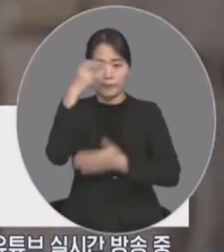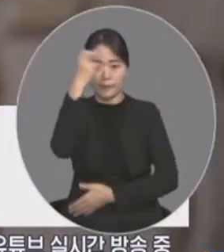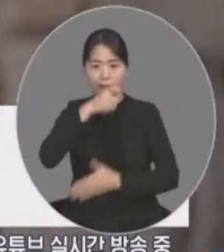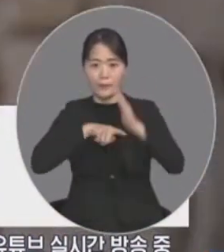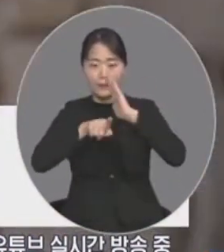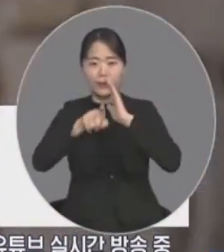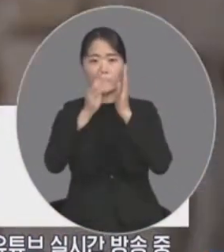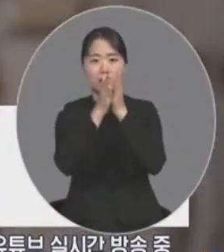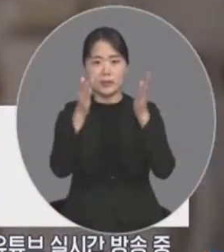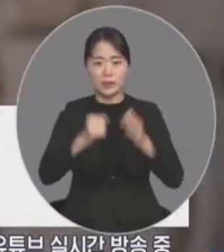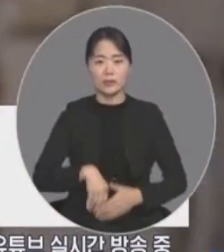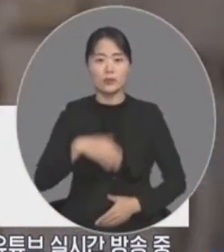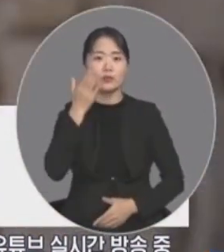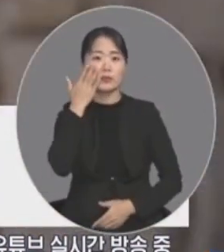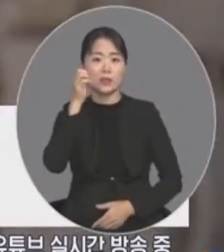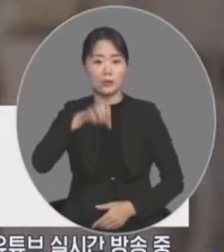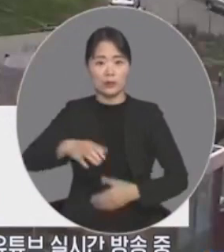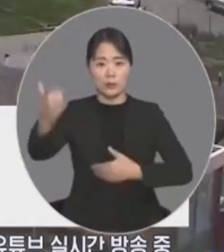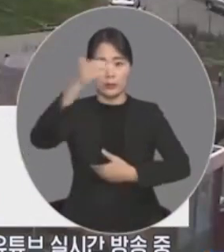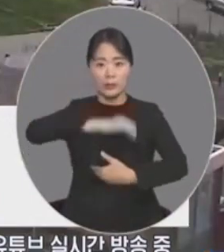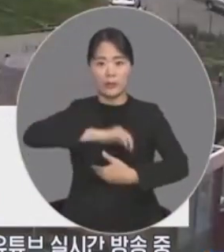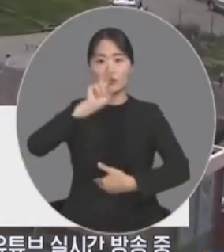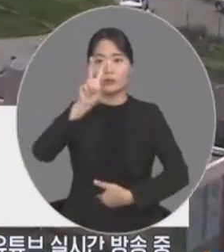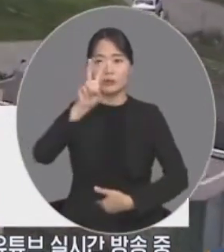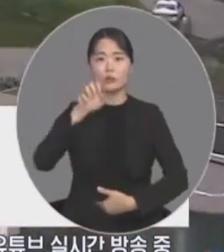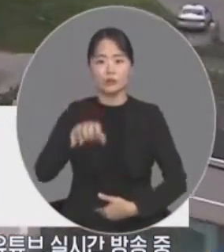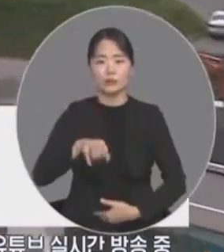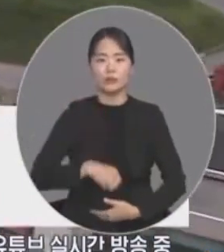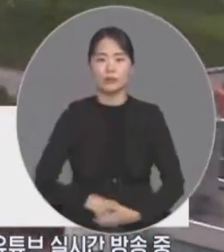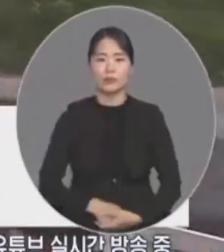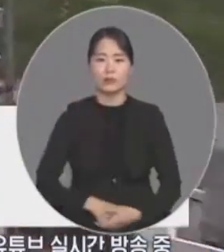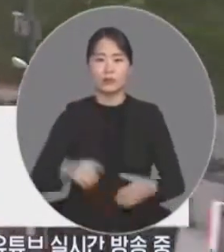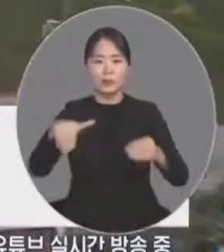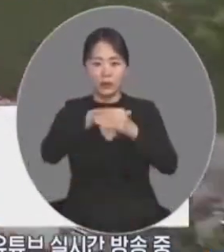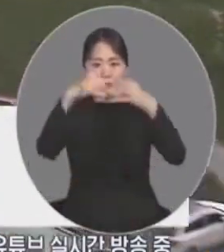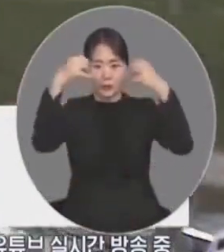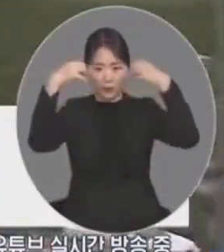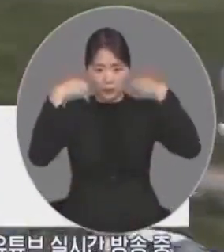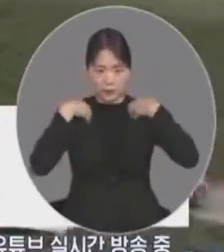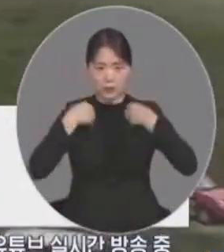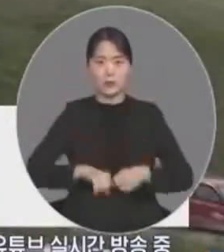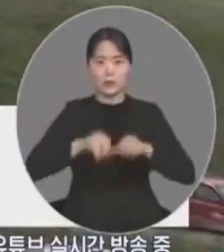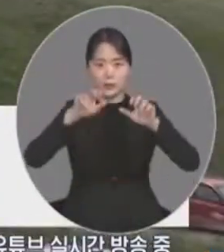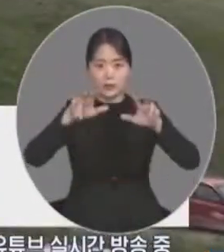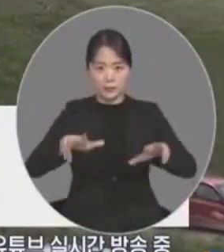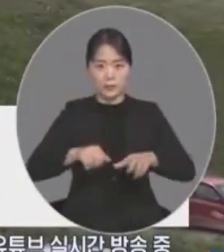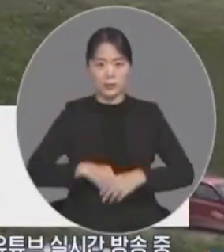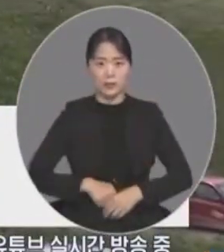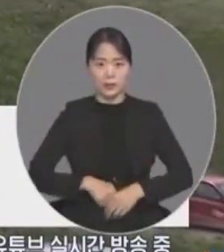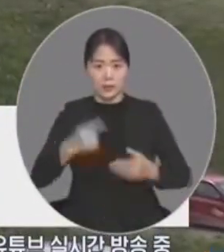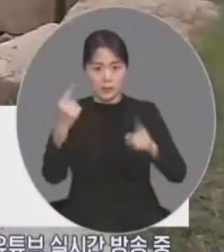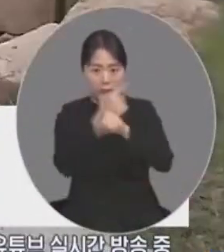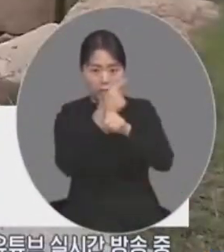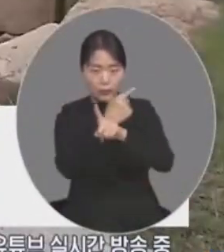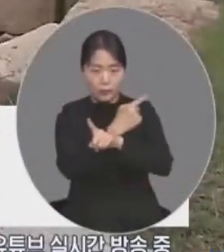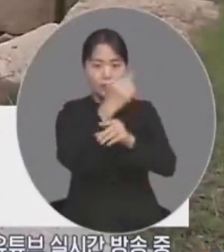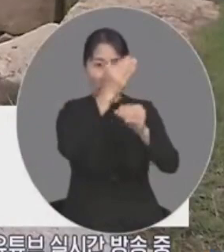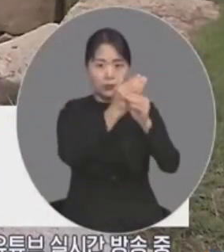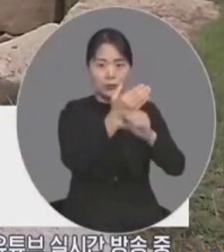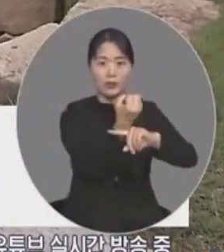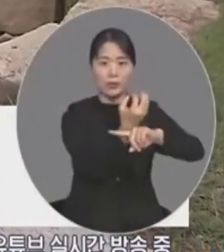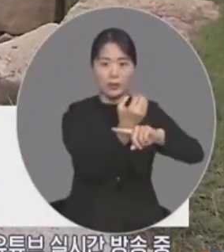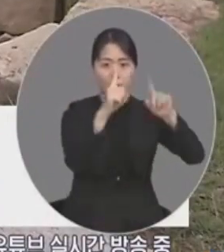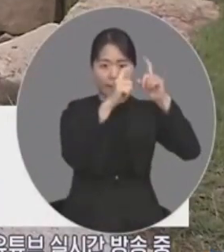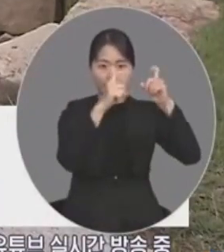가운데 울산도 두 곳이 포함됐습니다 문화재청은 현재 동성벽 보수 작업이 진행 중인